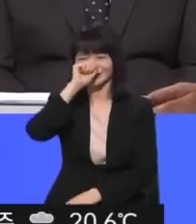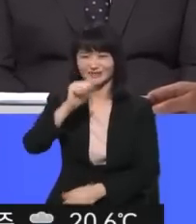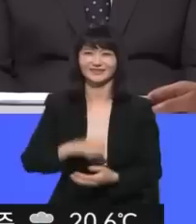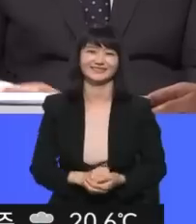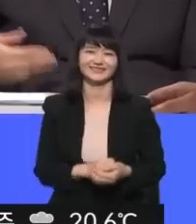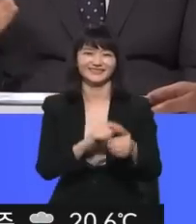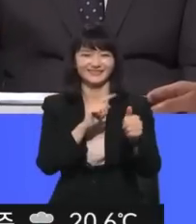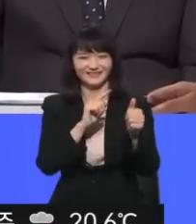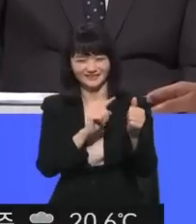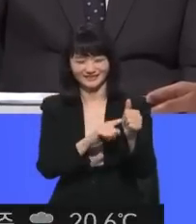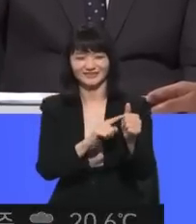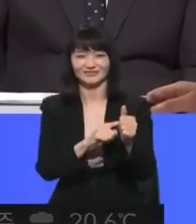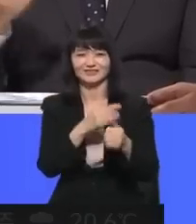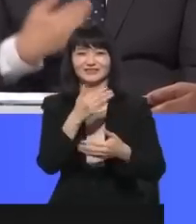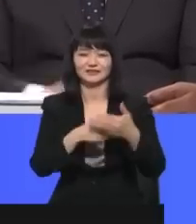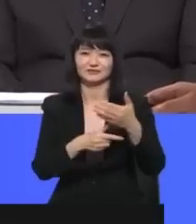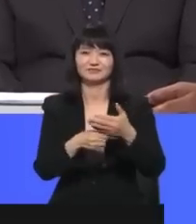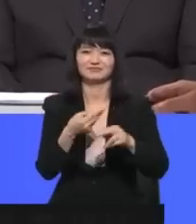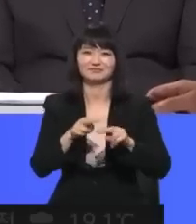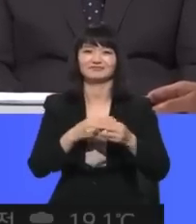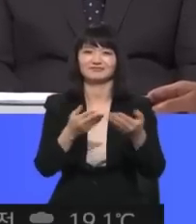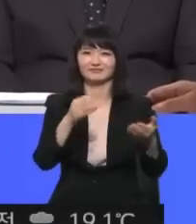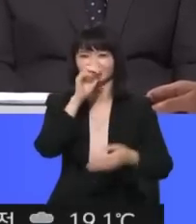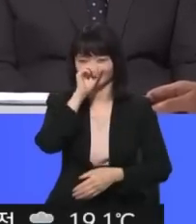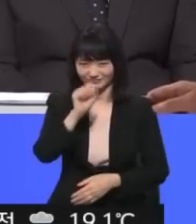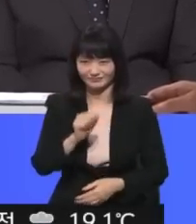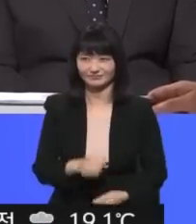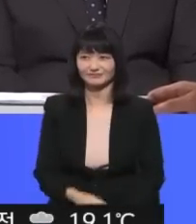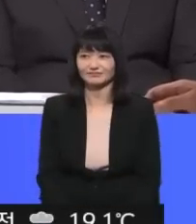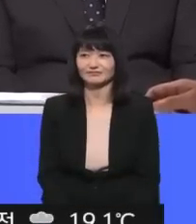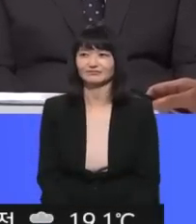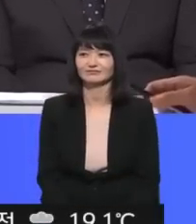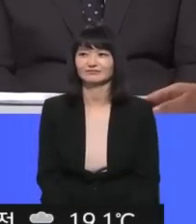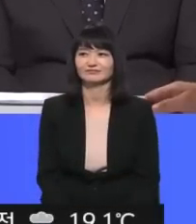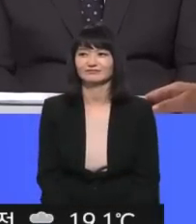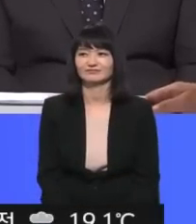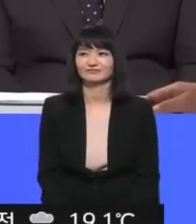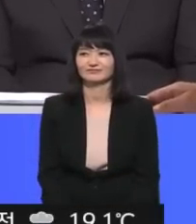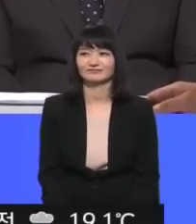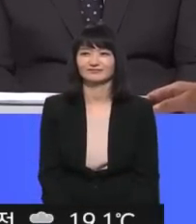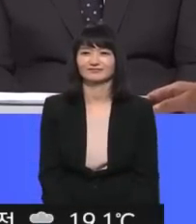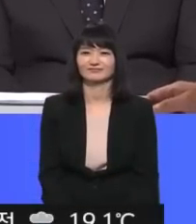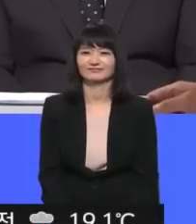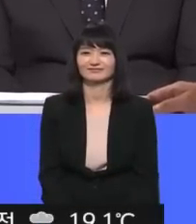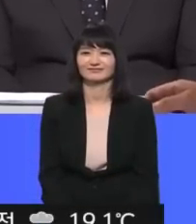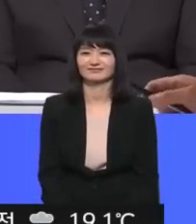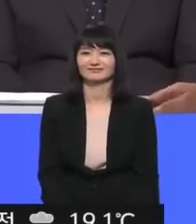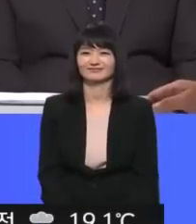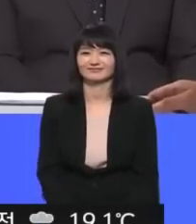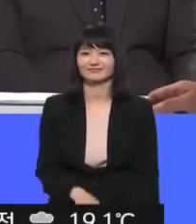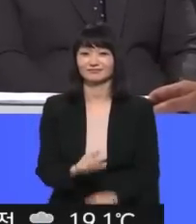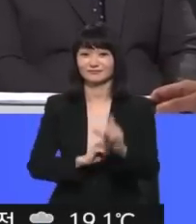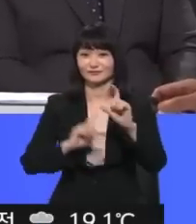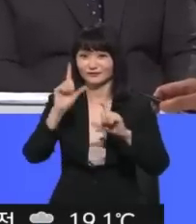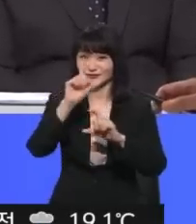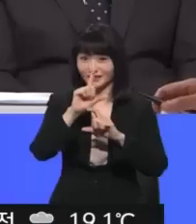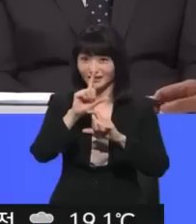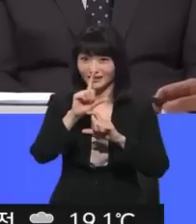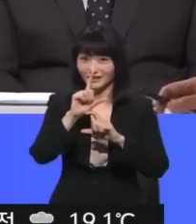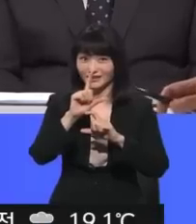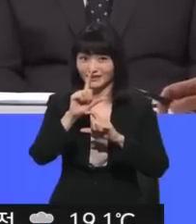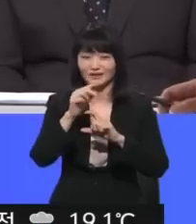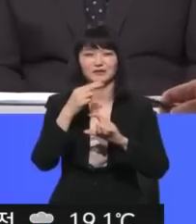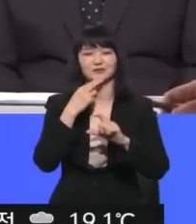빡빡 사비로 주에 제가 이렇게 말한다면 뒤에 뭐가 하는 붙는데 민주당이 이제 뭐가 였어 없네요 하하 다 이렇게